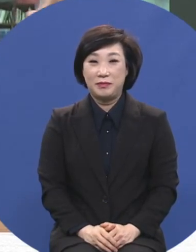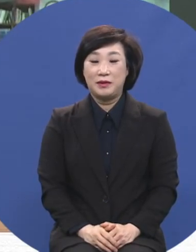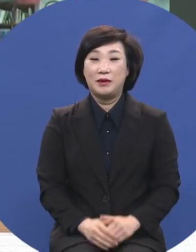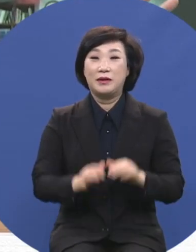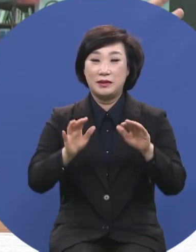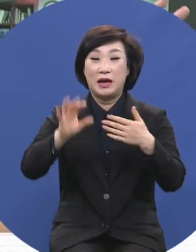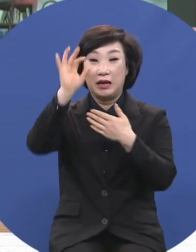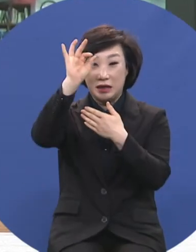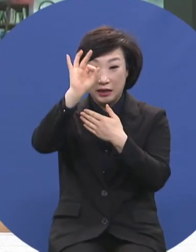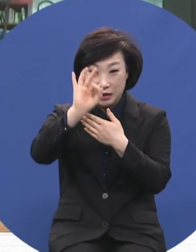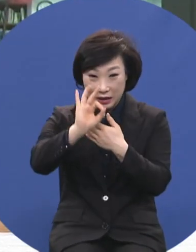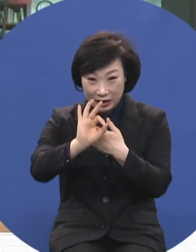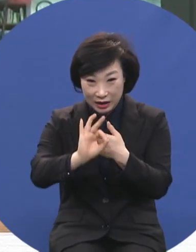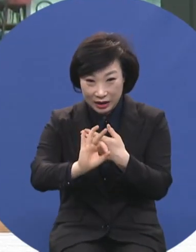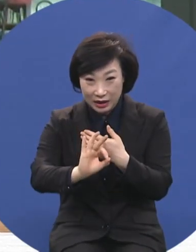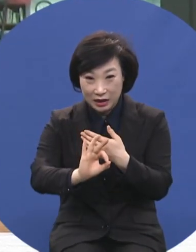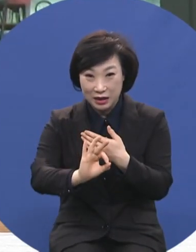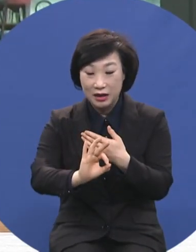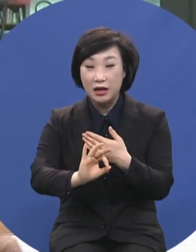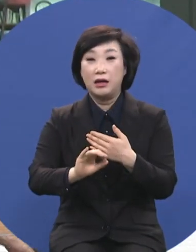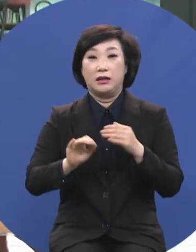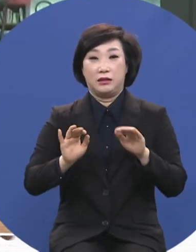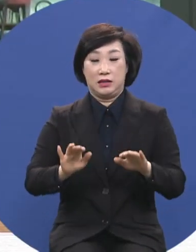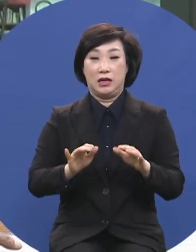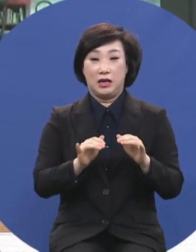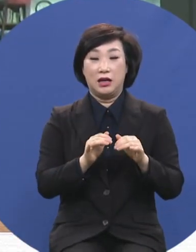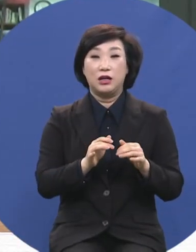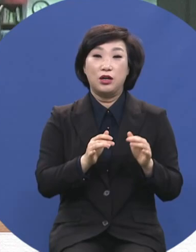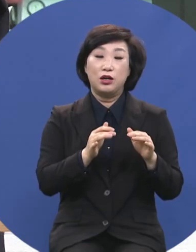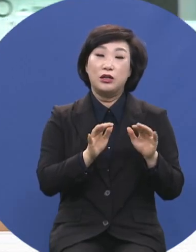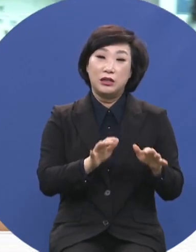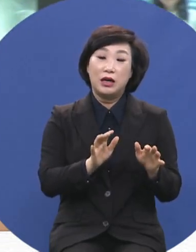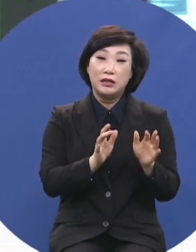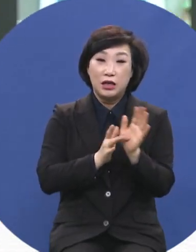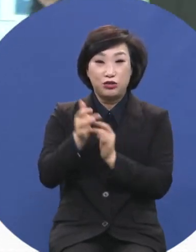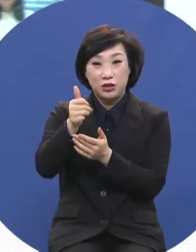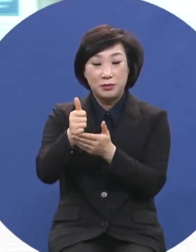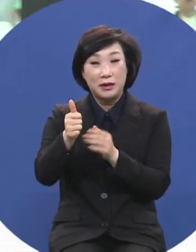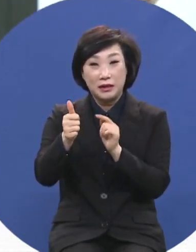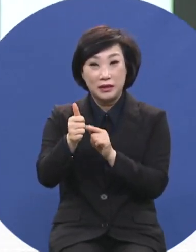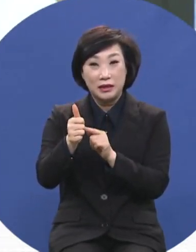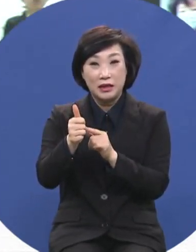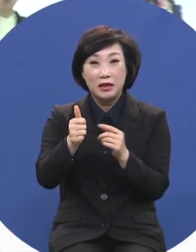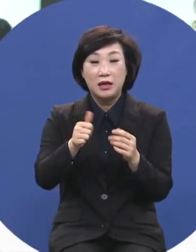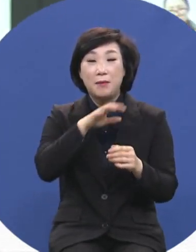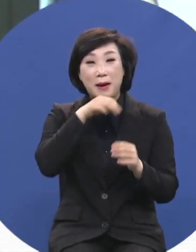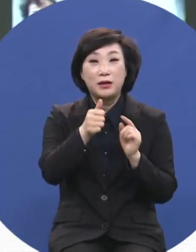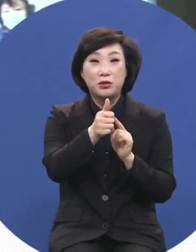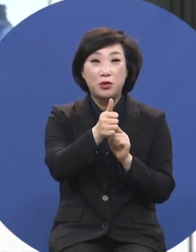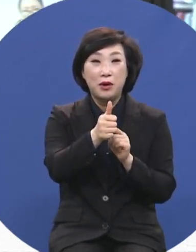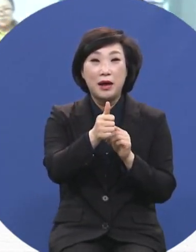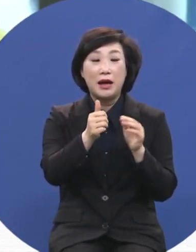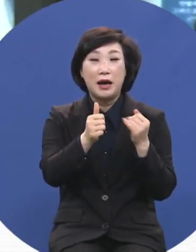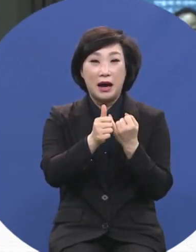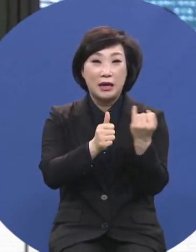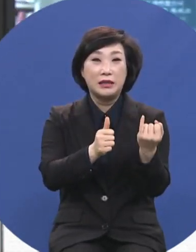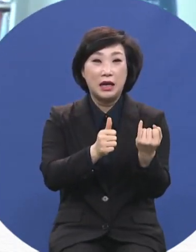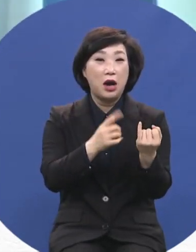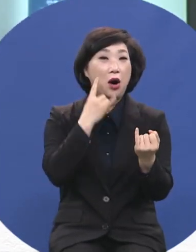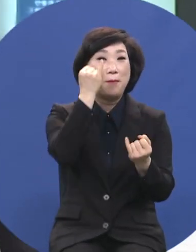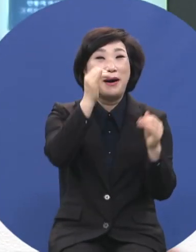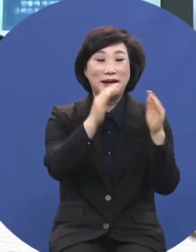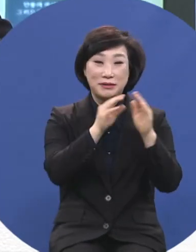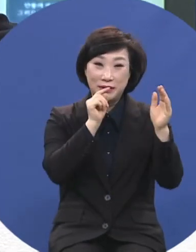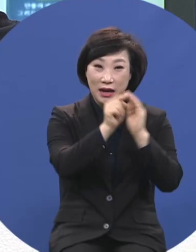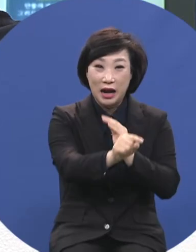날이 저물었는데 사람들이 예수님이 베드로의 장모의 집에 왔다는 소식을